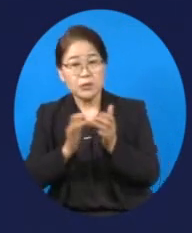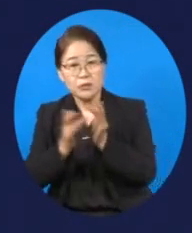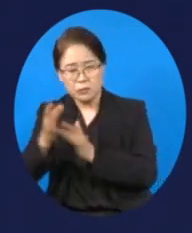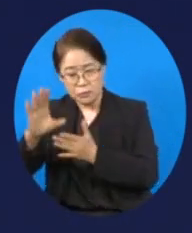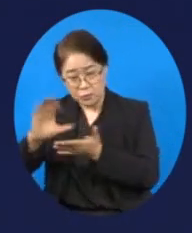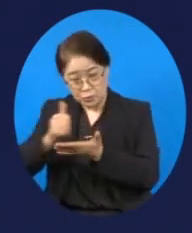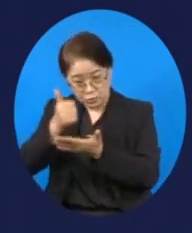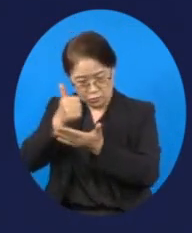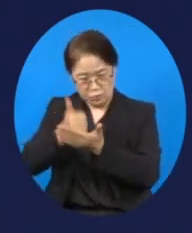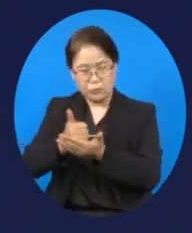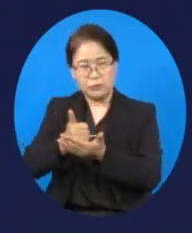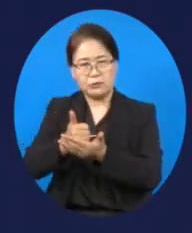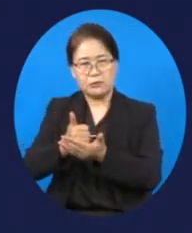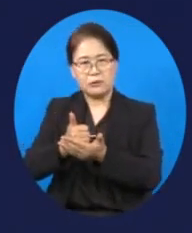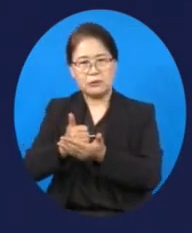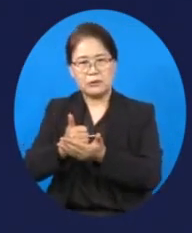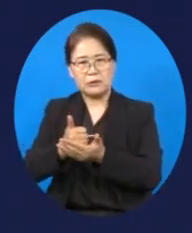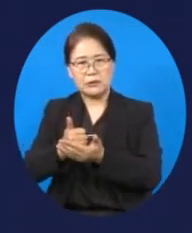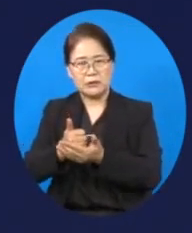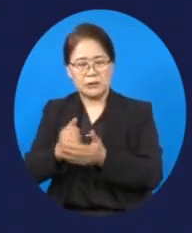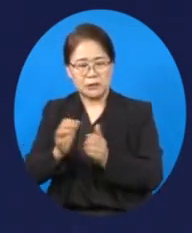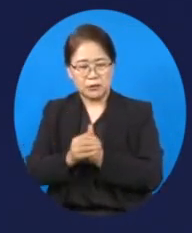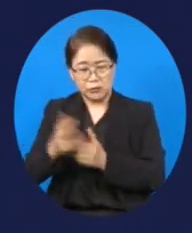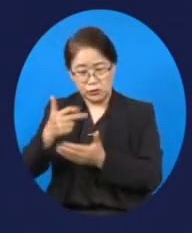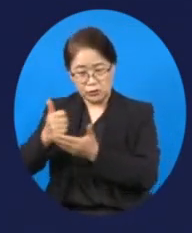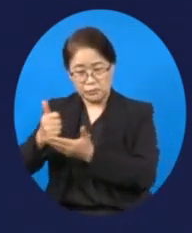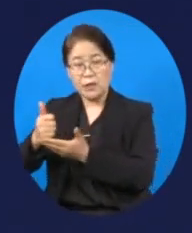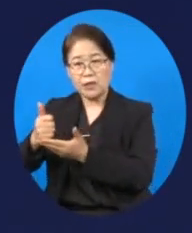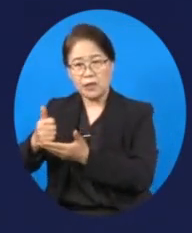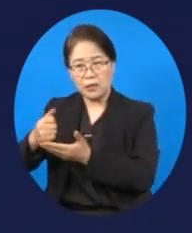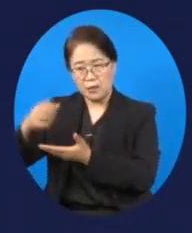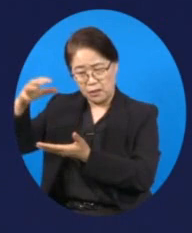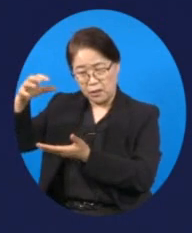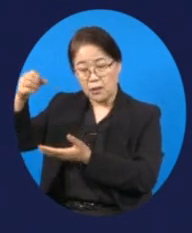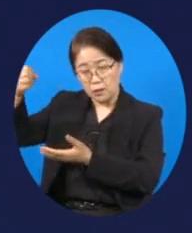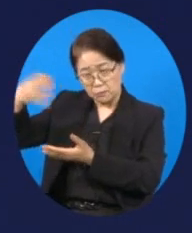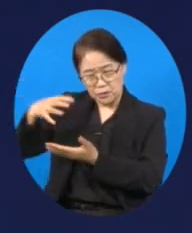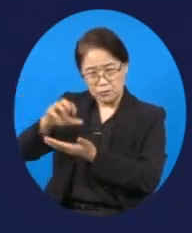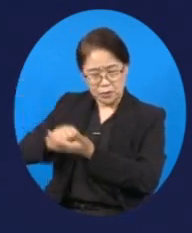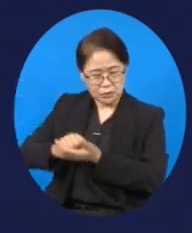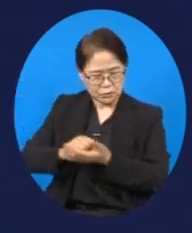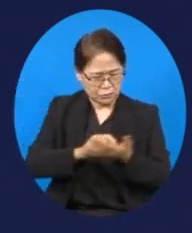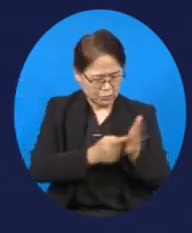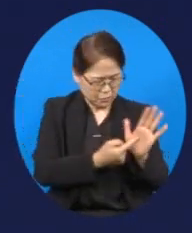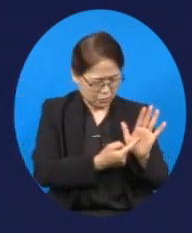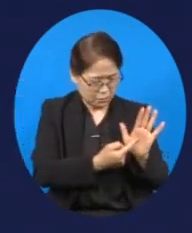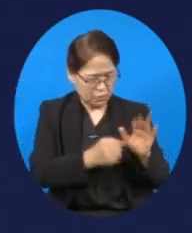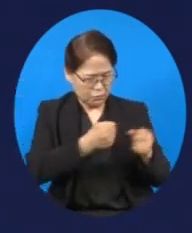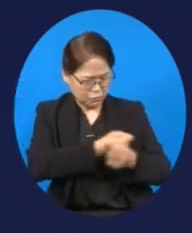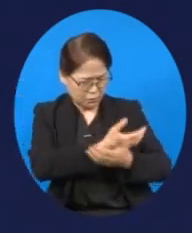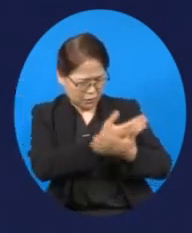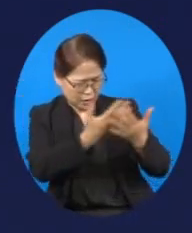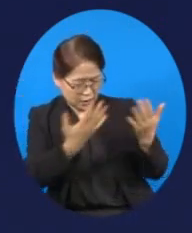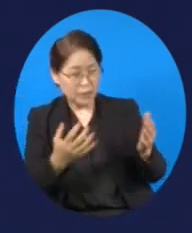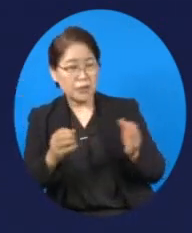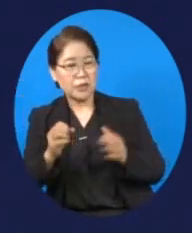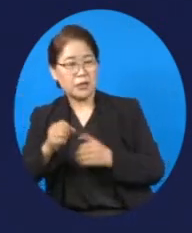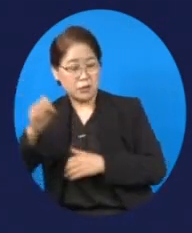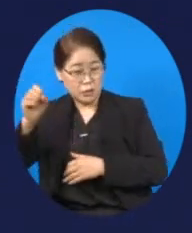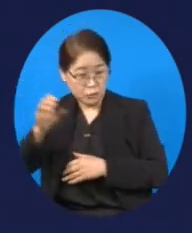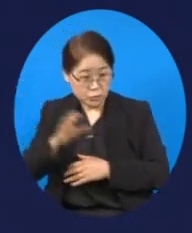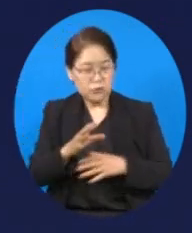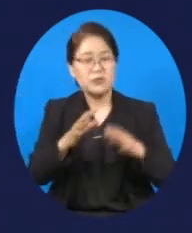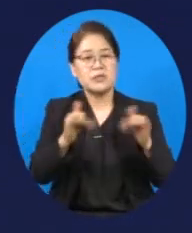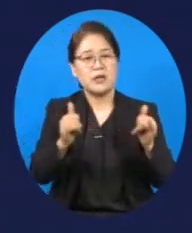보름달과 같이 온전히 드러내서이 세상을 비추이는 성도가 있어요 아니 예수 믿은지 얼마 안